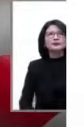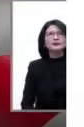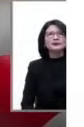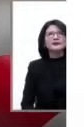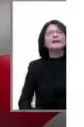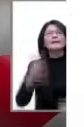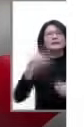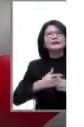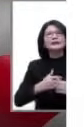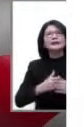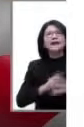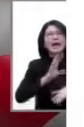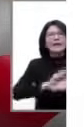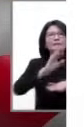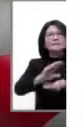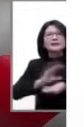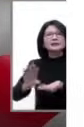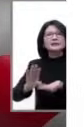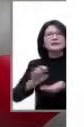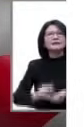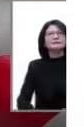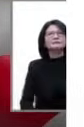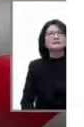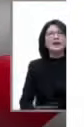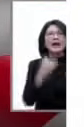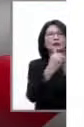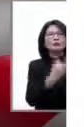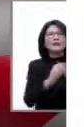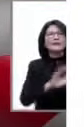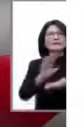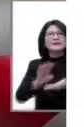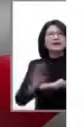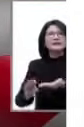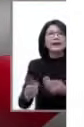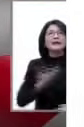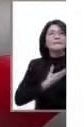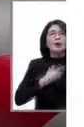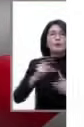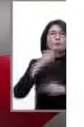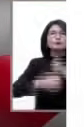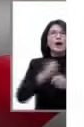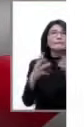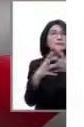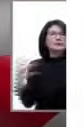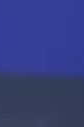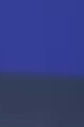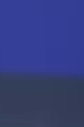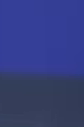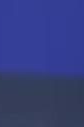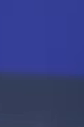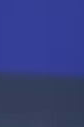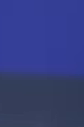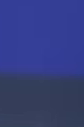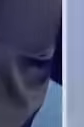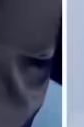gitu itu nah di situ yang saya kira ee debat itu menjadi perdebatan yang terbuka terus gitu loh Itu kira-kira C oke iya sesat lagi pemirsa